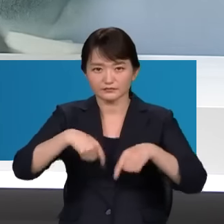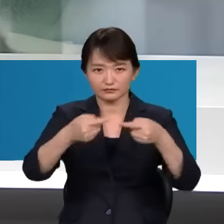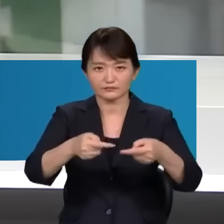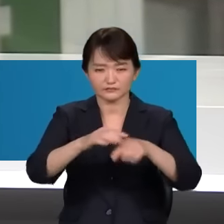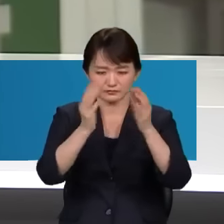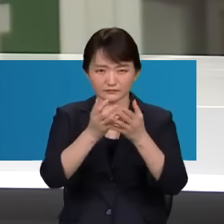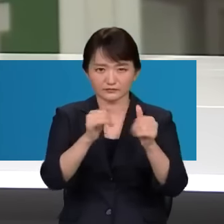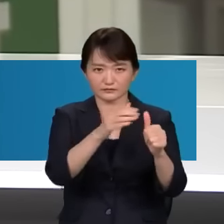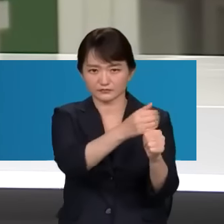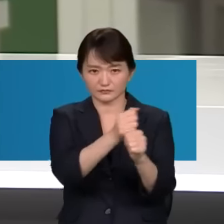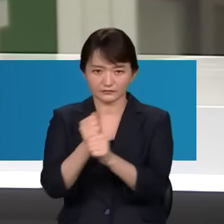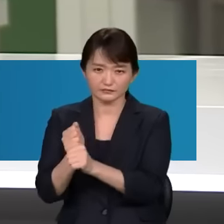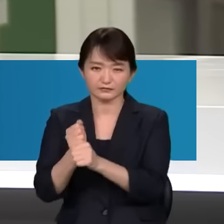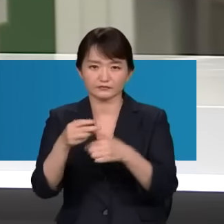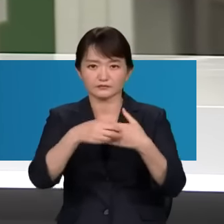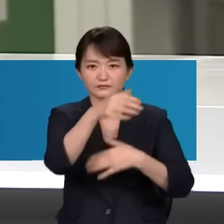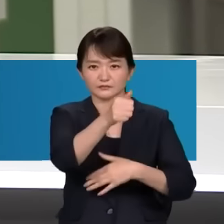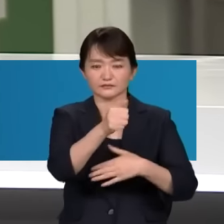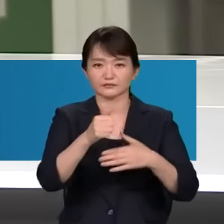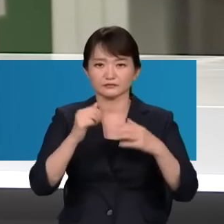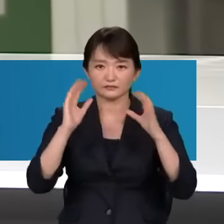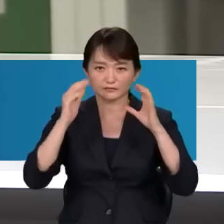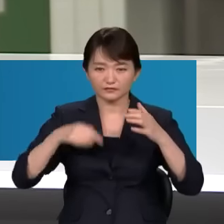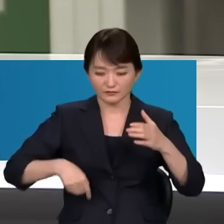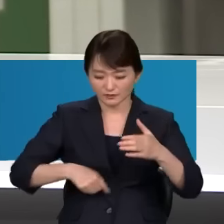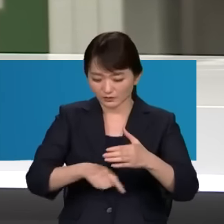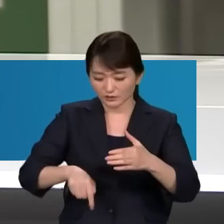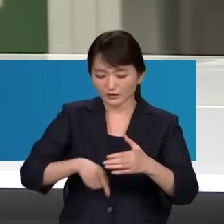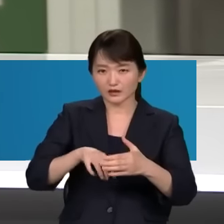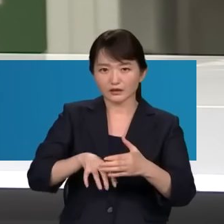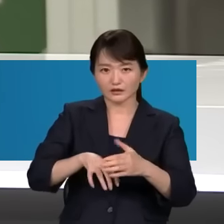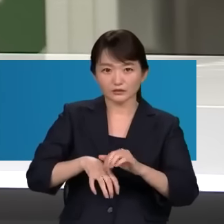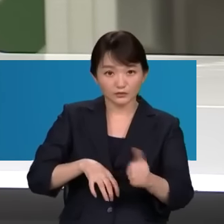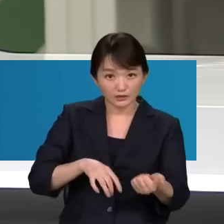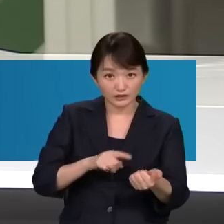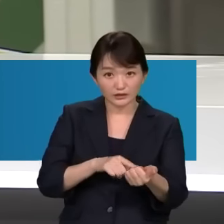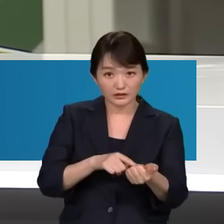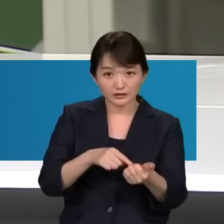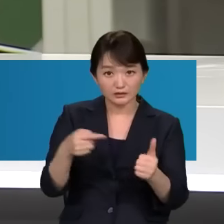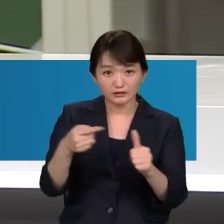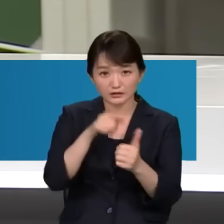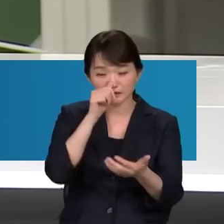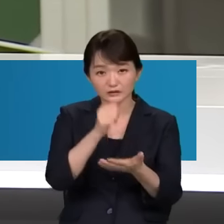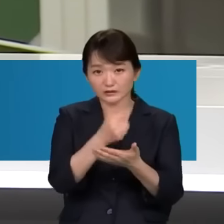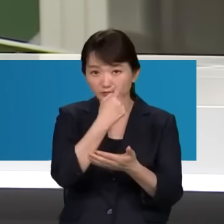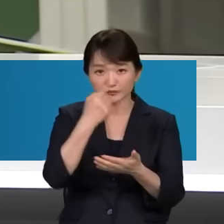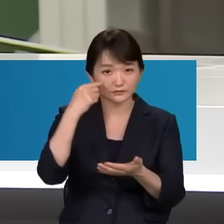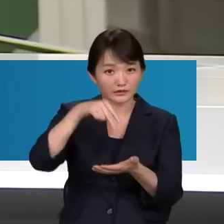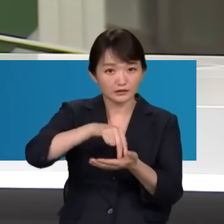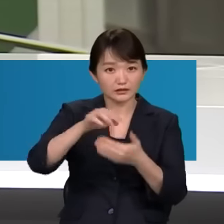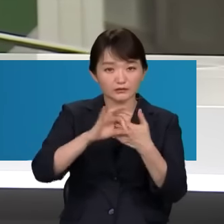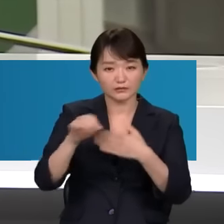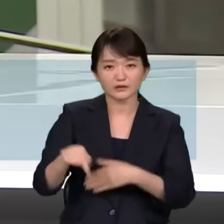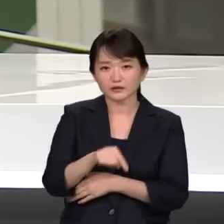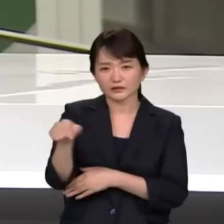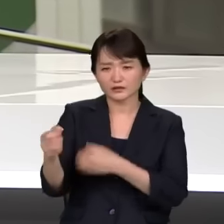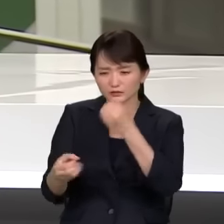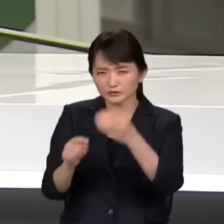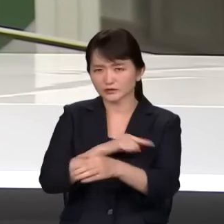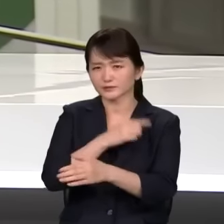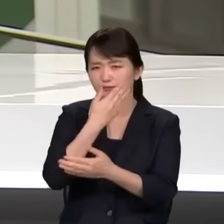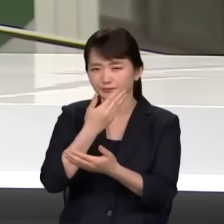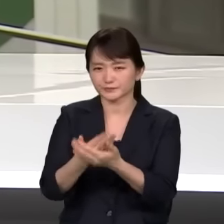입건했습니다. 병원장이 태아가 이미 숨져 있었다고 주장하고 있어 살인 혐의를 입증하려면 이들의 진술이 결정적입니다.